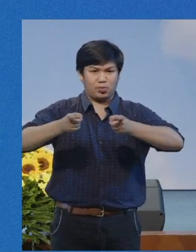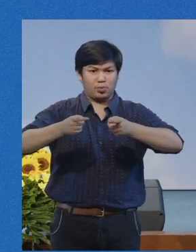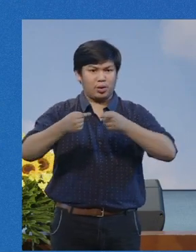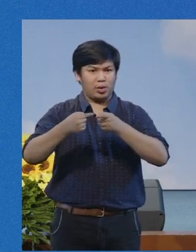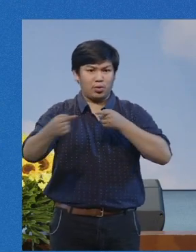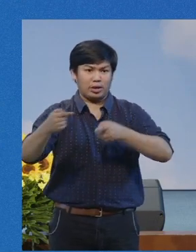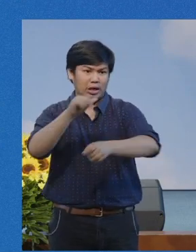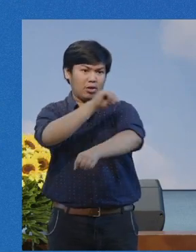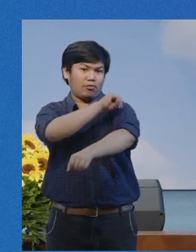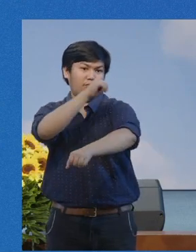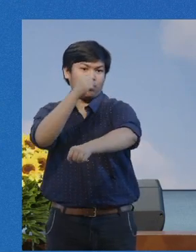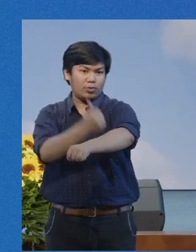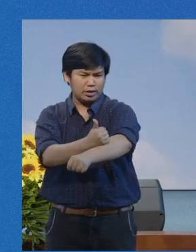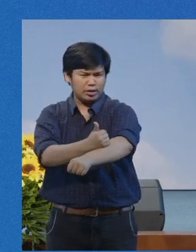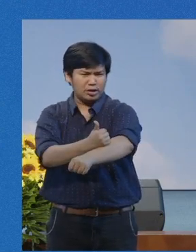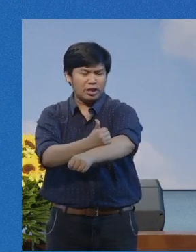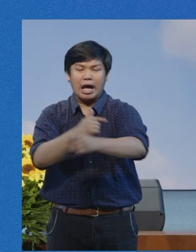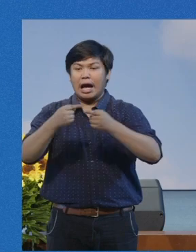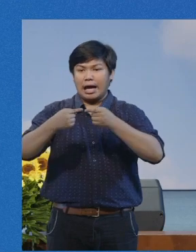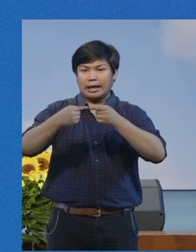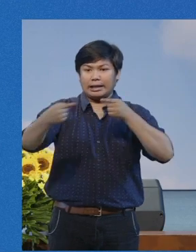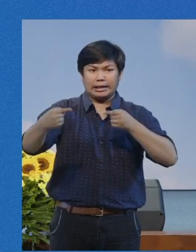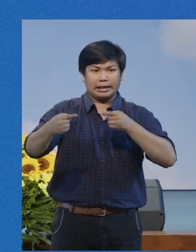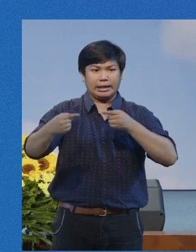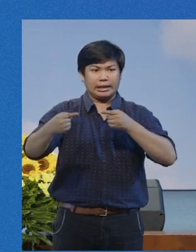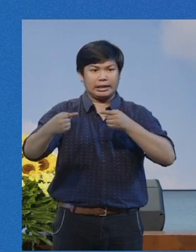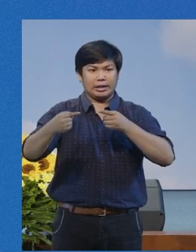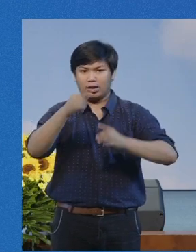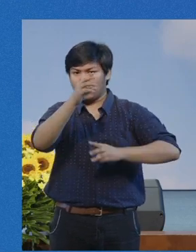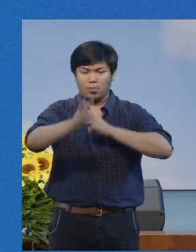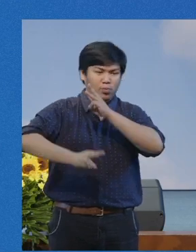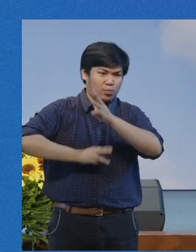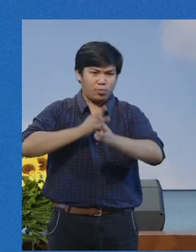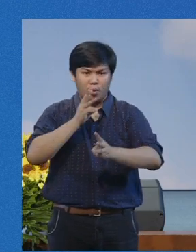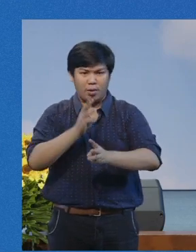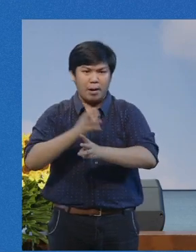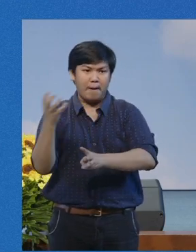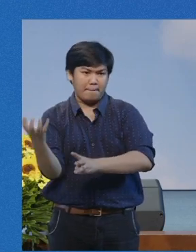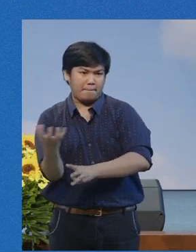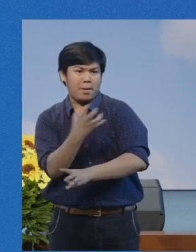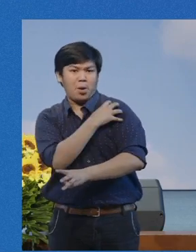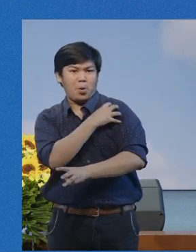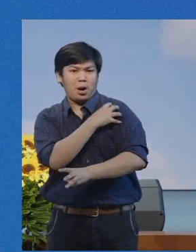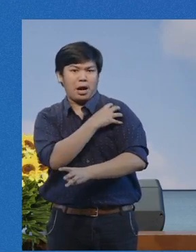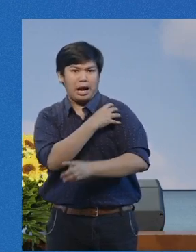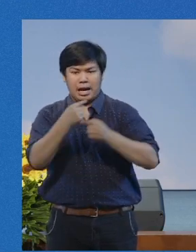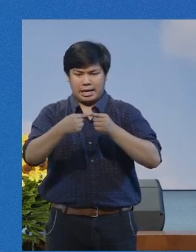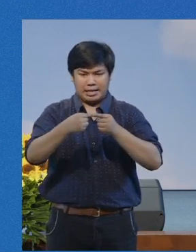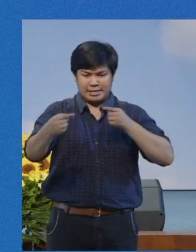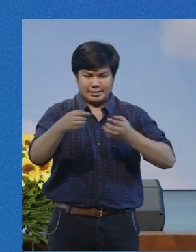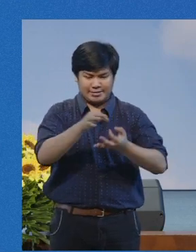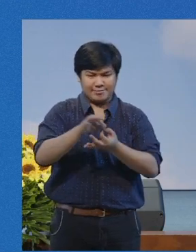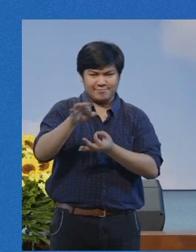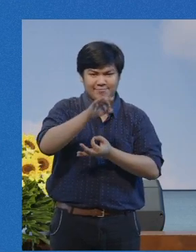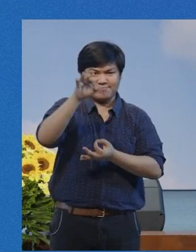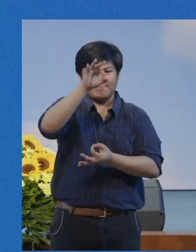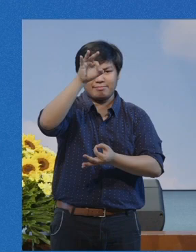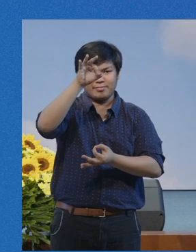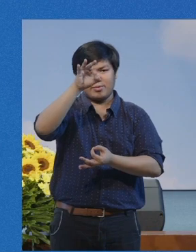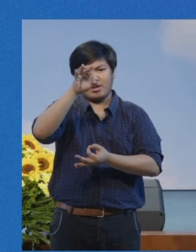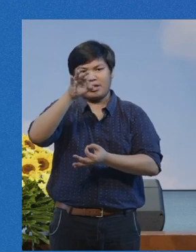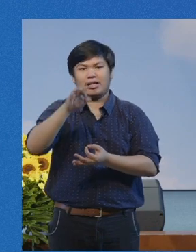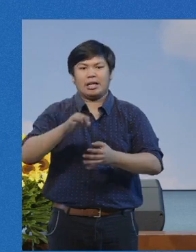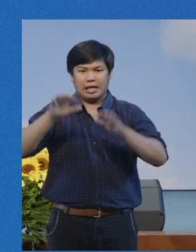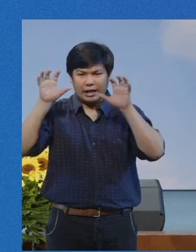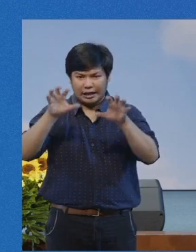against the authorities, against the cosmic powers over this present darkness, against spiritual forces of evil.